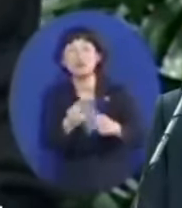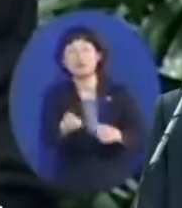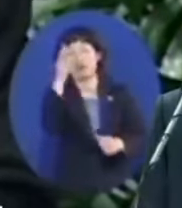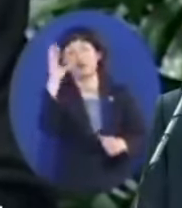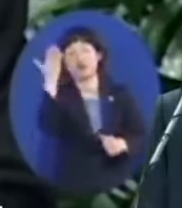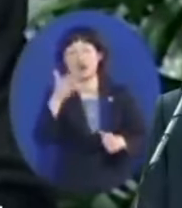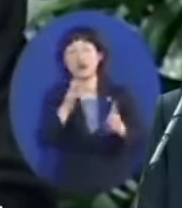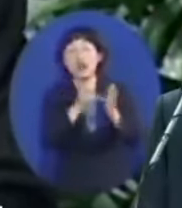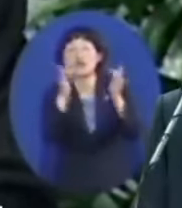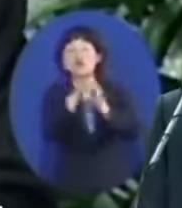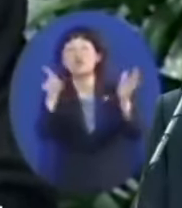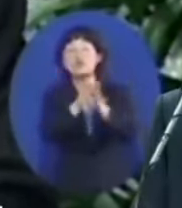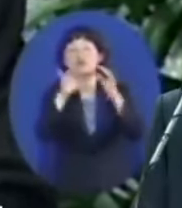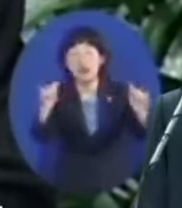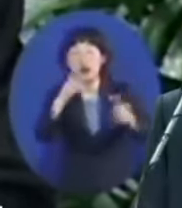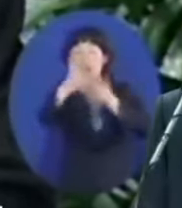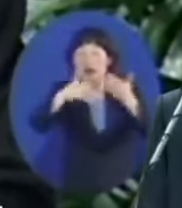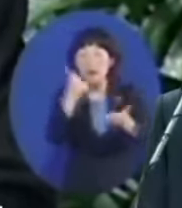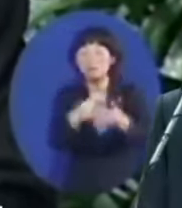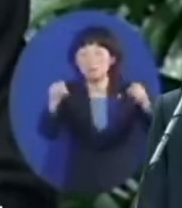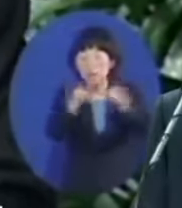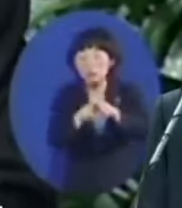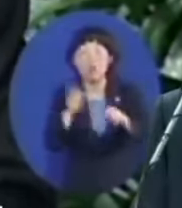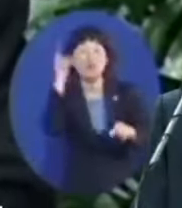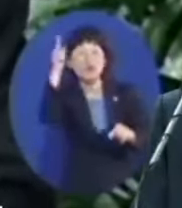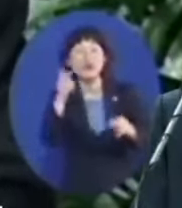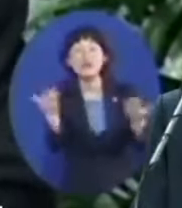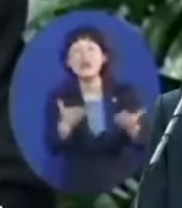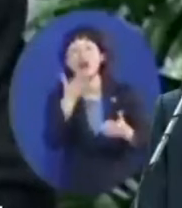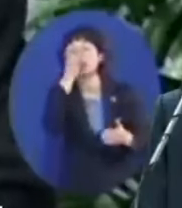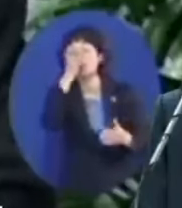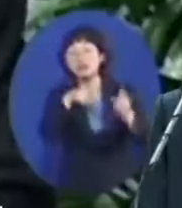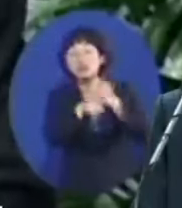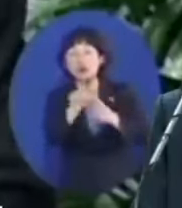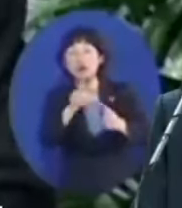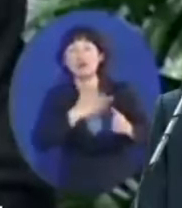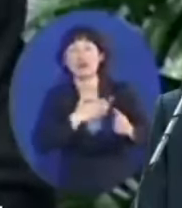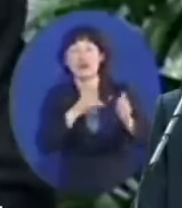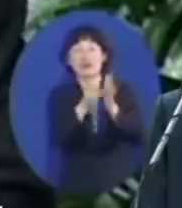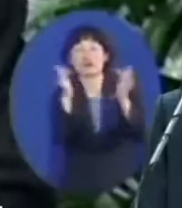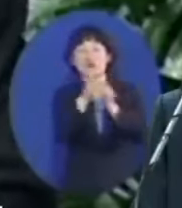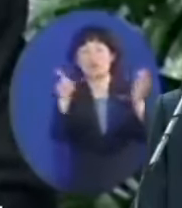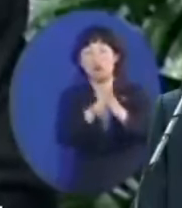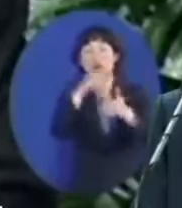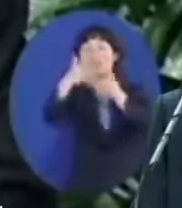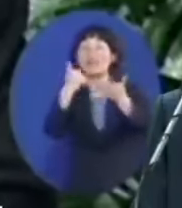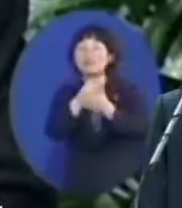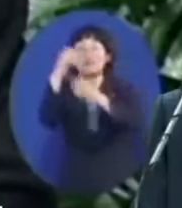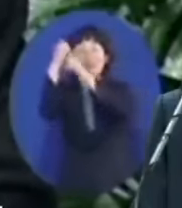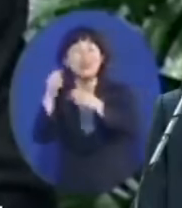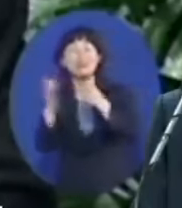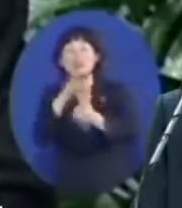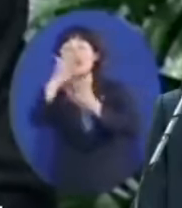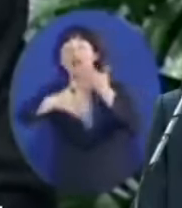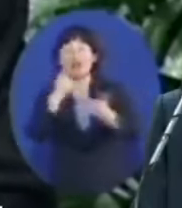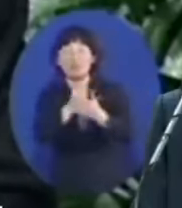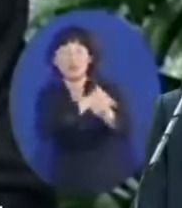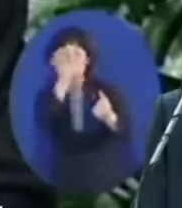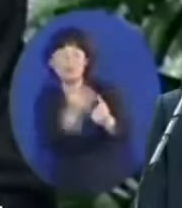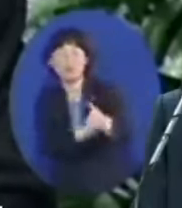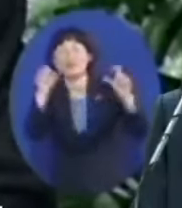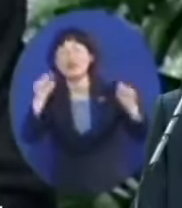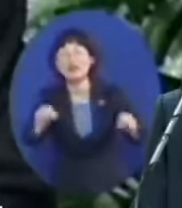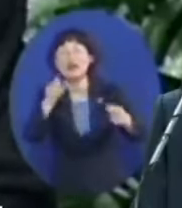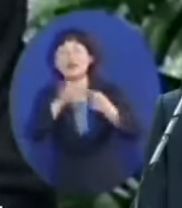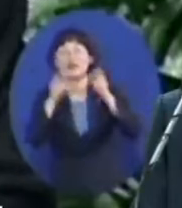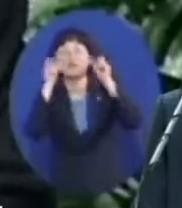사람이 하나님과 같이 해서 위대한 일을 할 수 있는 것은 내가 예수를 믿고 하나님을 의지하기 때문에 하나님의 능력으로 산다는 것을